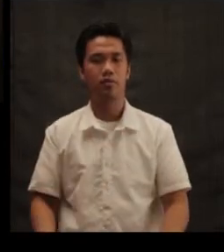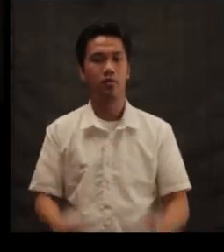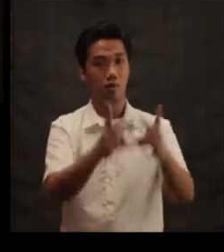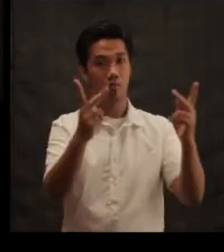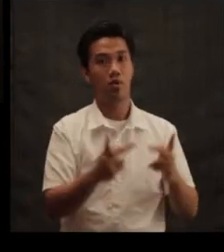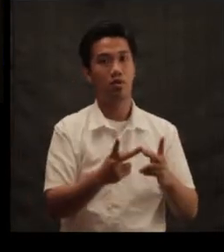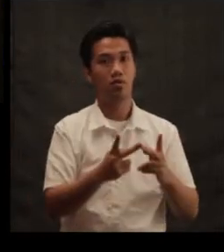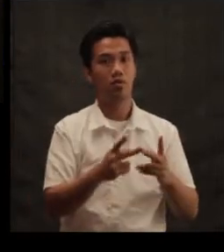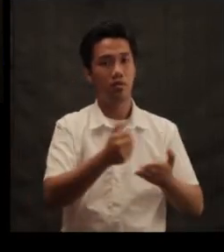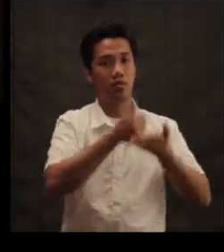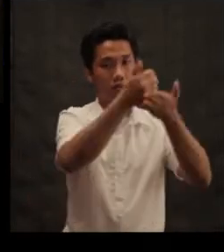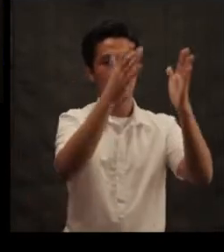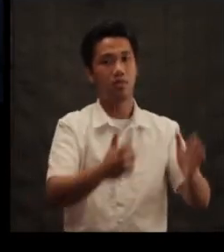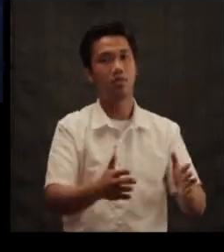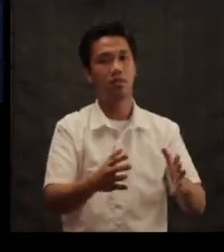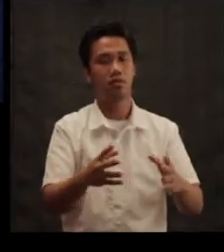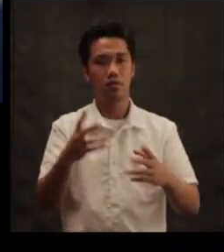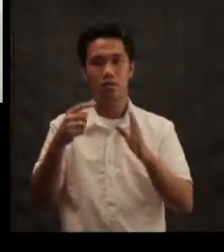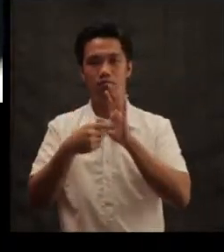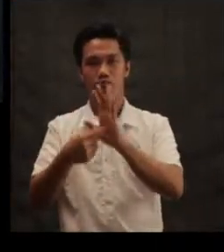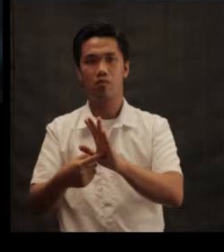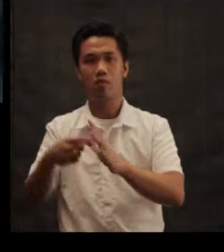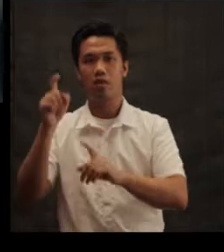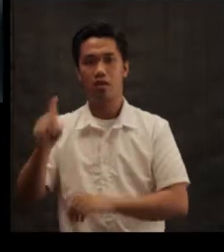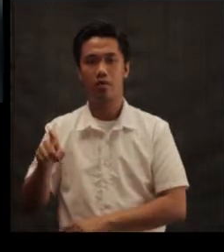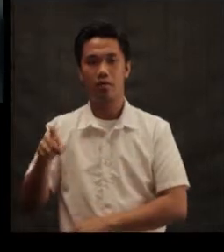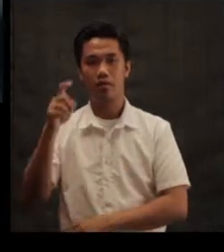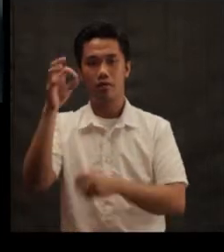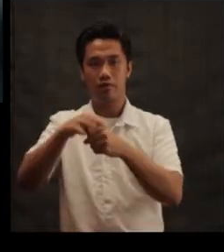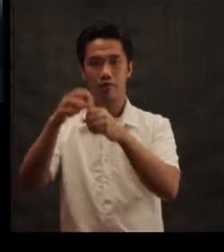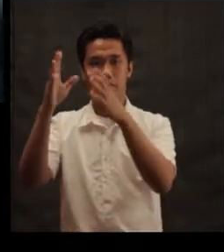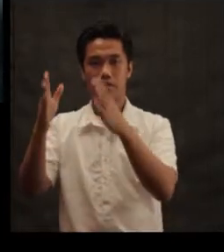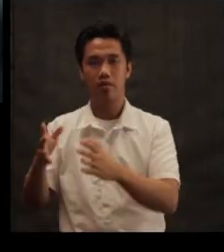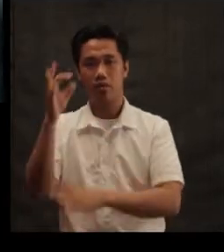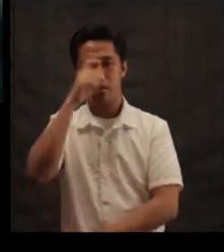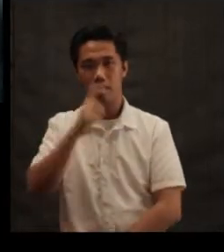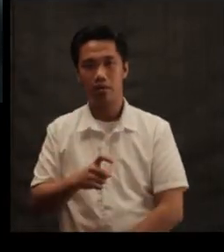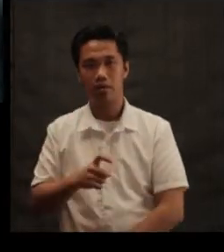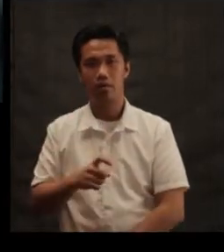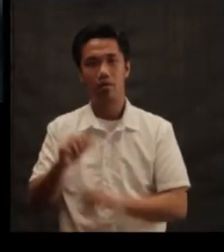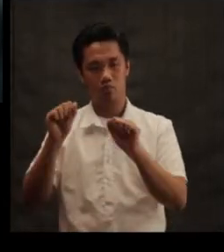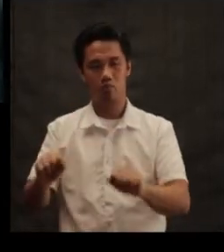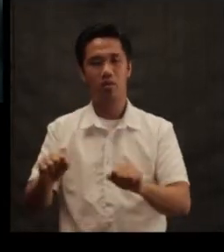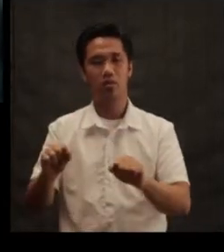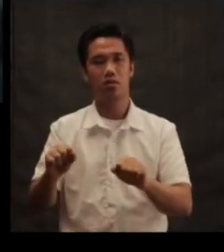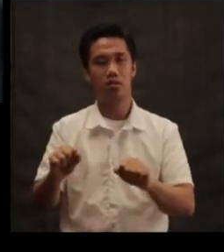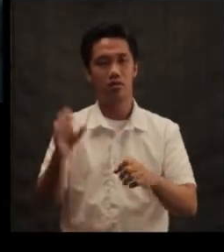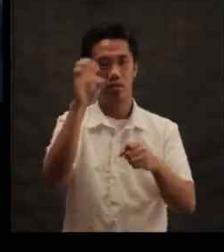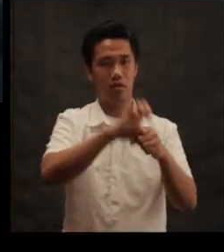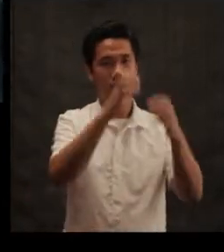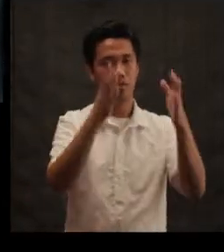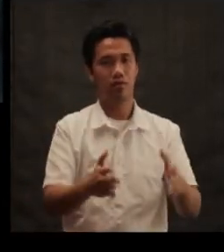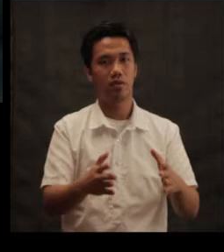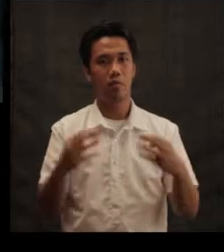Sino ang maaaring mag-assist sa mga PWD? Una, sila'y dapat nasa tamang edad ng pagboto. Ang mga maaaring assistors